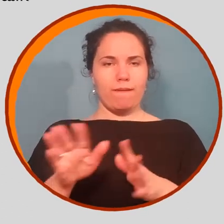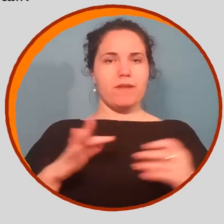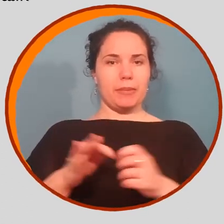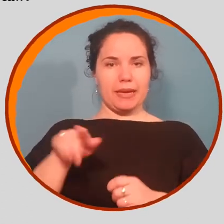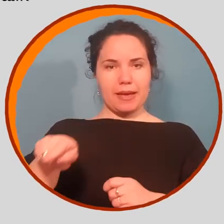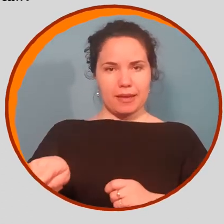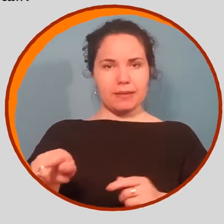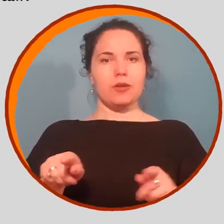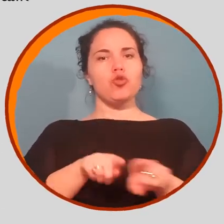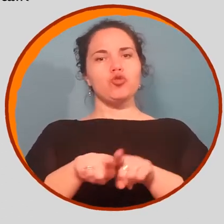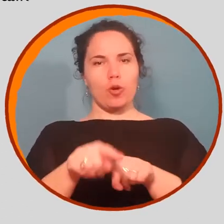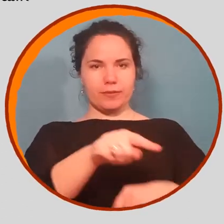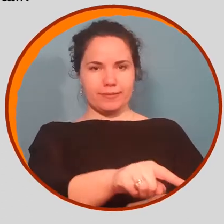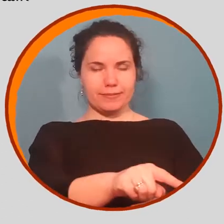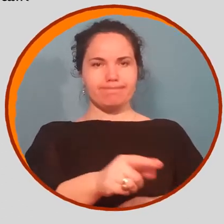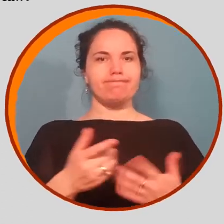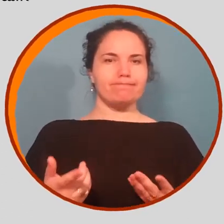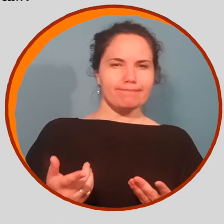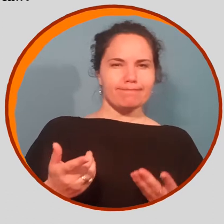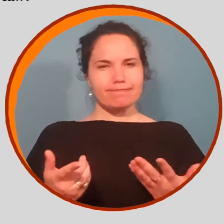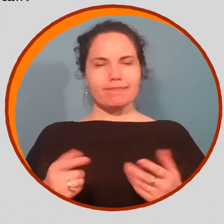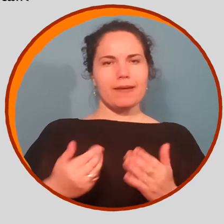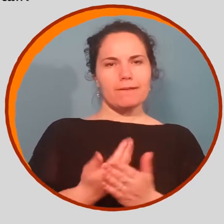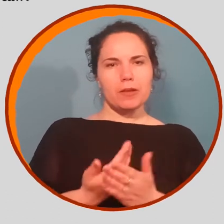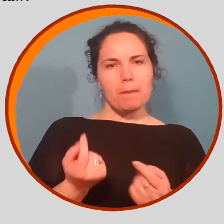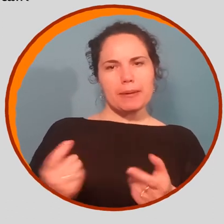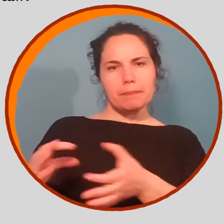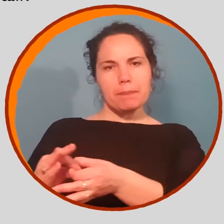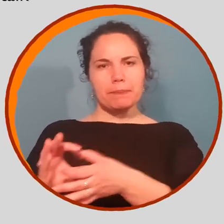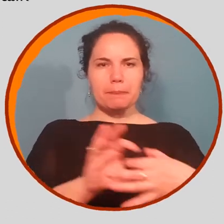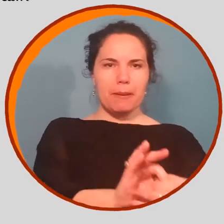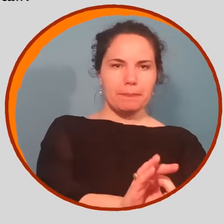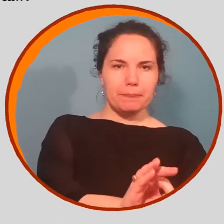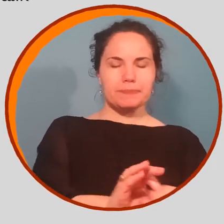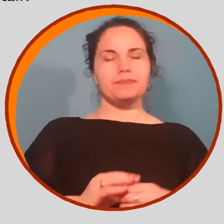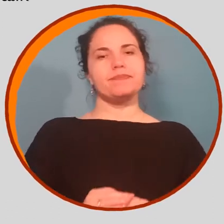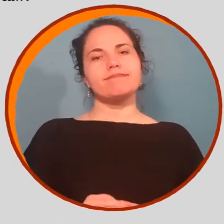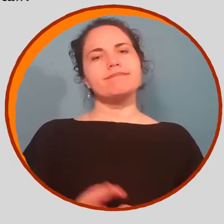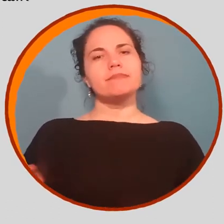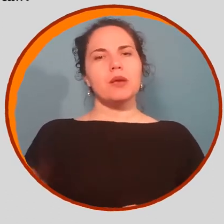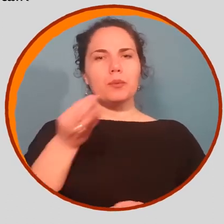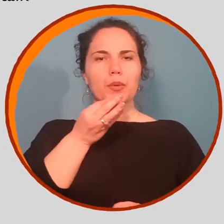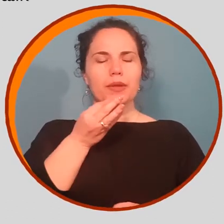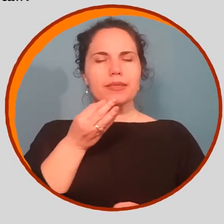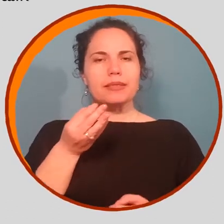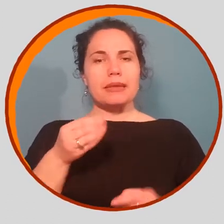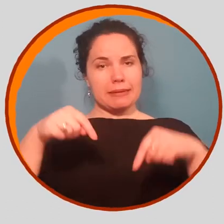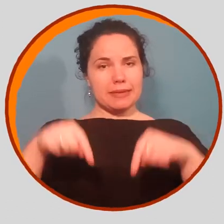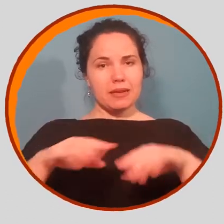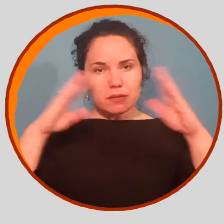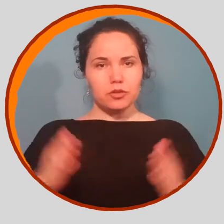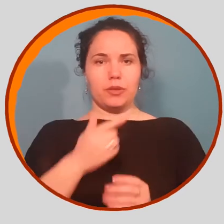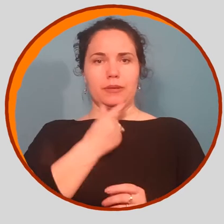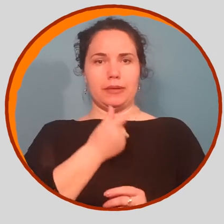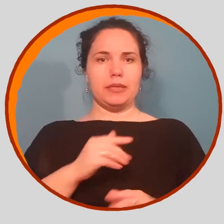përjashtuar. Mësojnë që mund të pëlqehen dhe nga të tjerët përveç familjes. Mësojnë